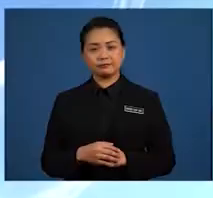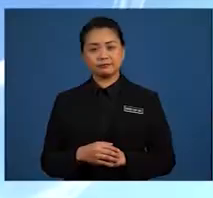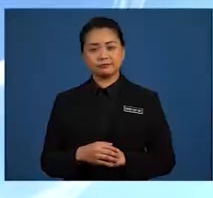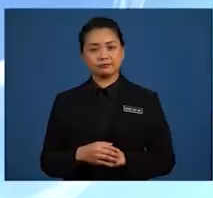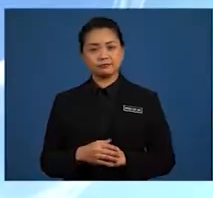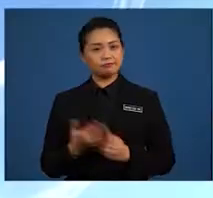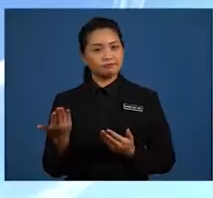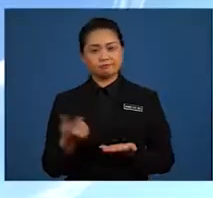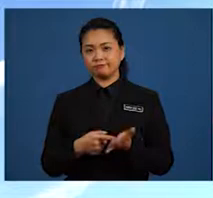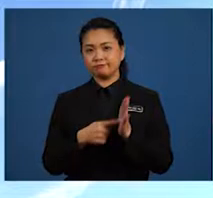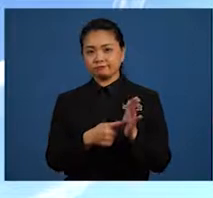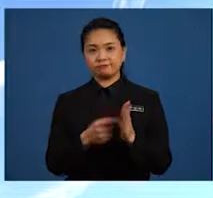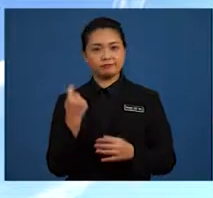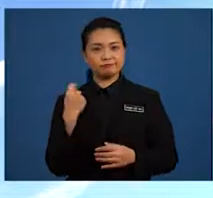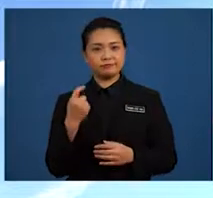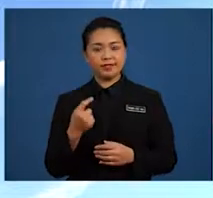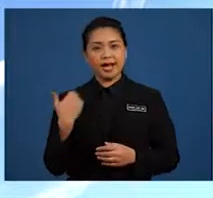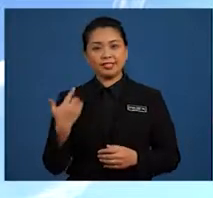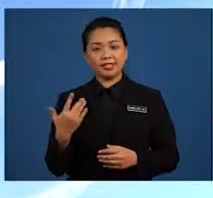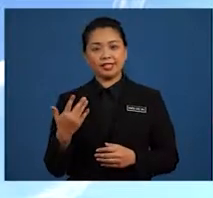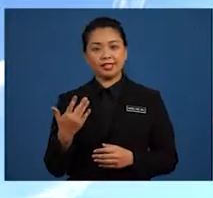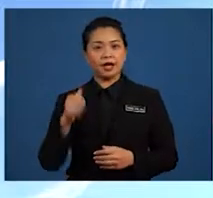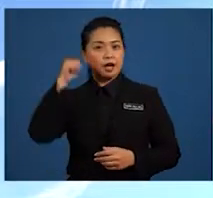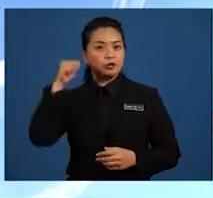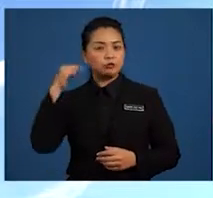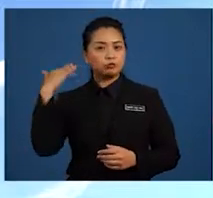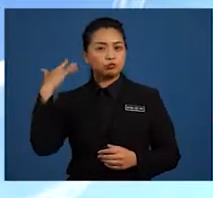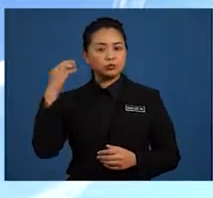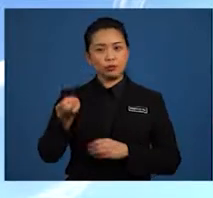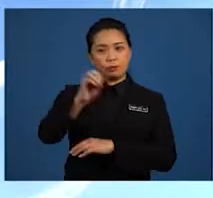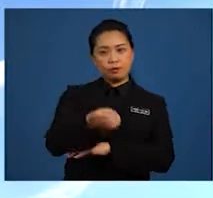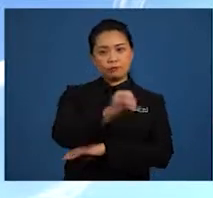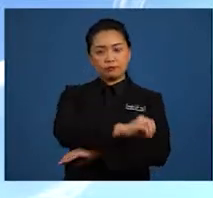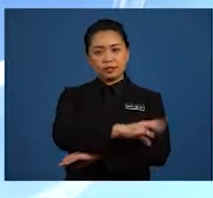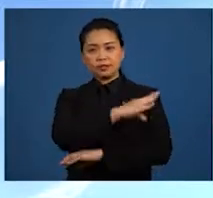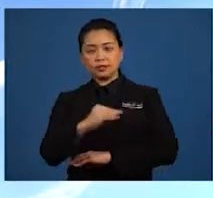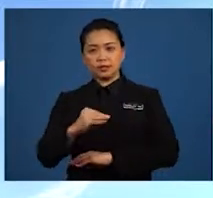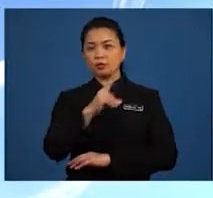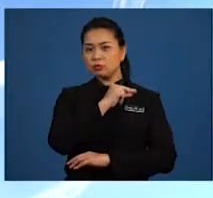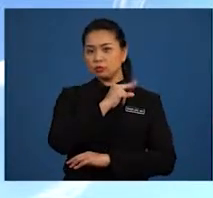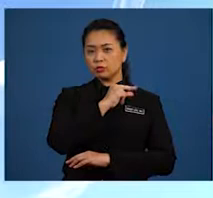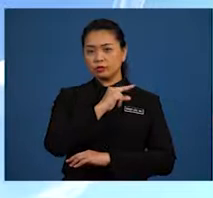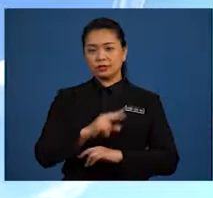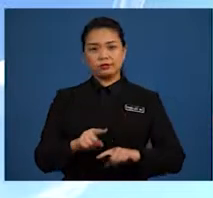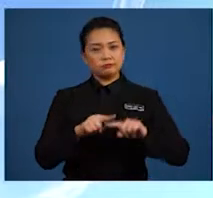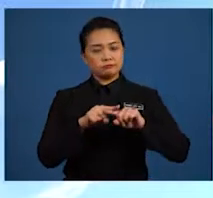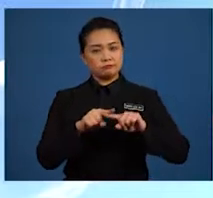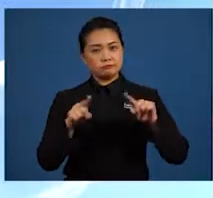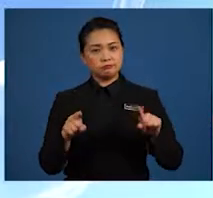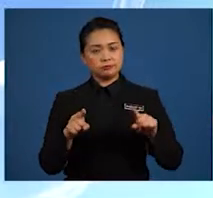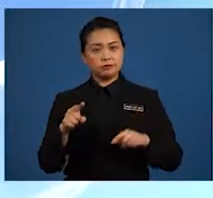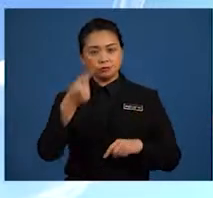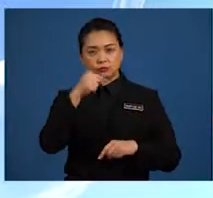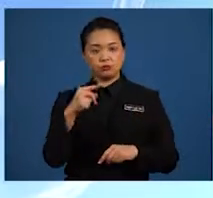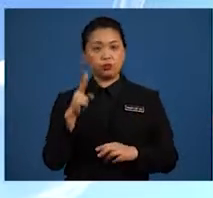parah yang ditunjukkan tadi telah audio bunyi ombak dan kicauan burung mana kalau dijual